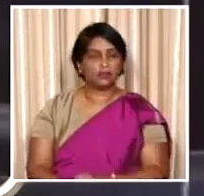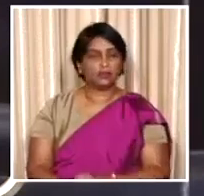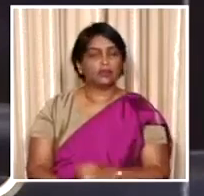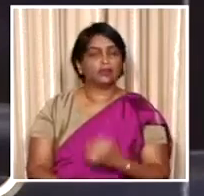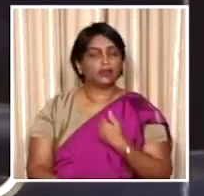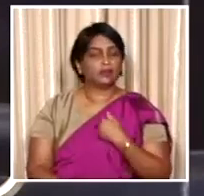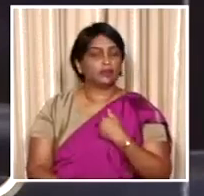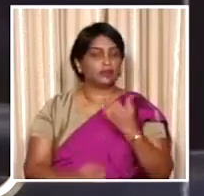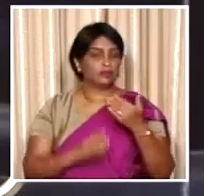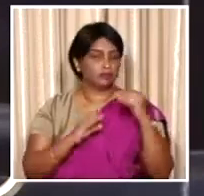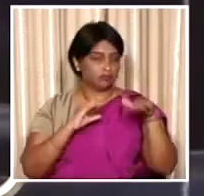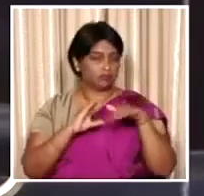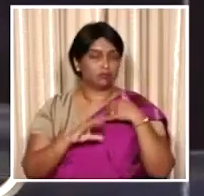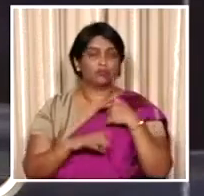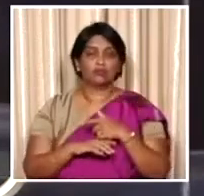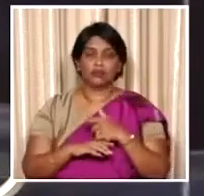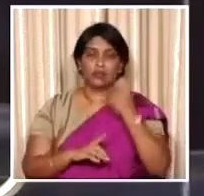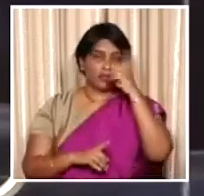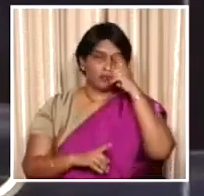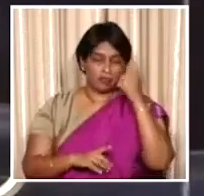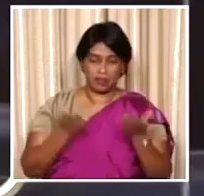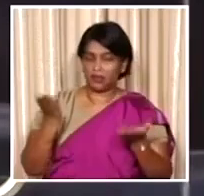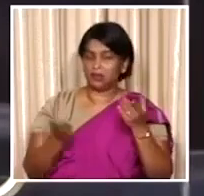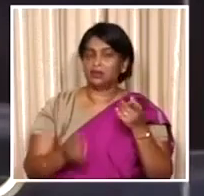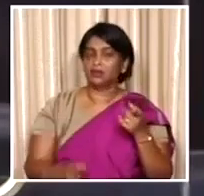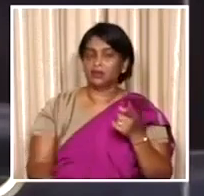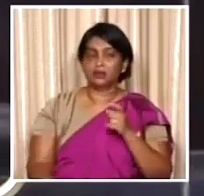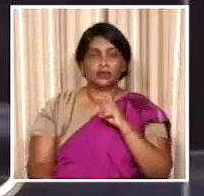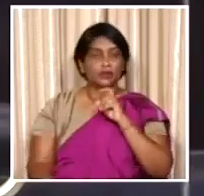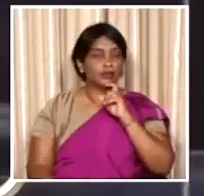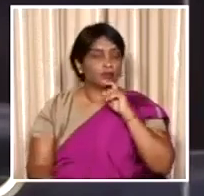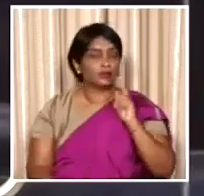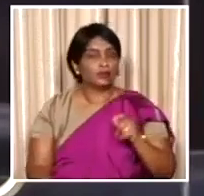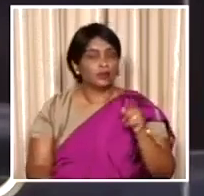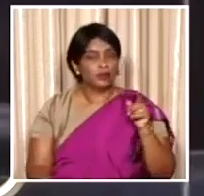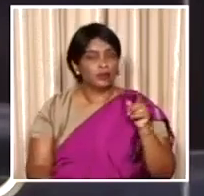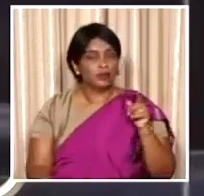එතකොට අපිට එවලා තියෙනවා සංසන්දනාත්මක පඩි ශ්‍රේෂ්ඨාධිකරණයේ